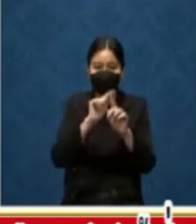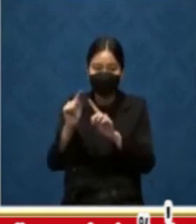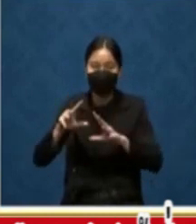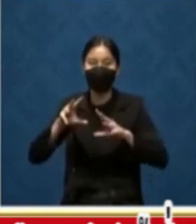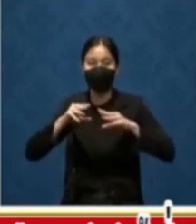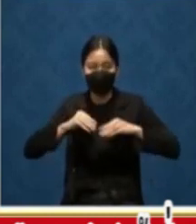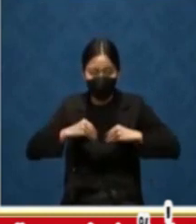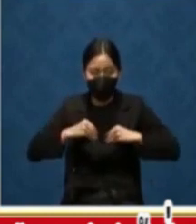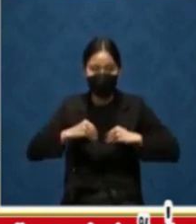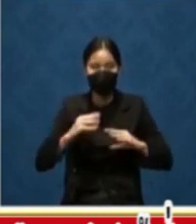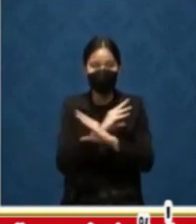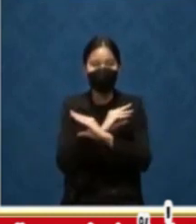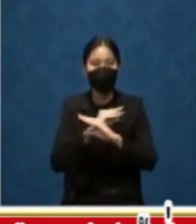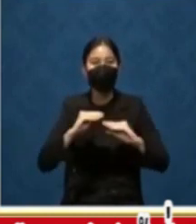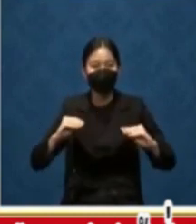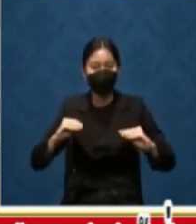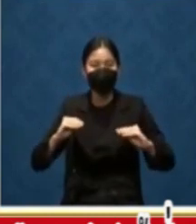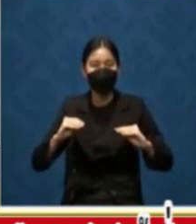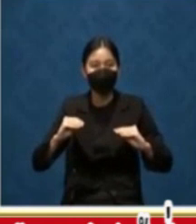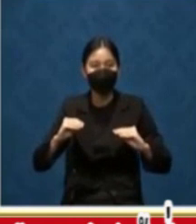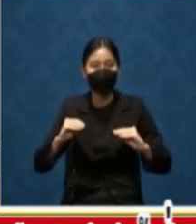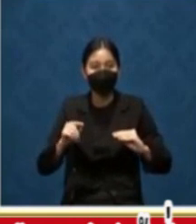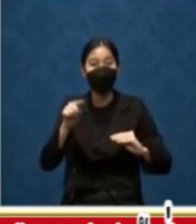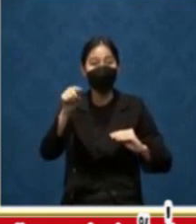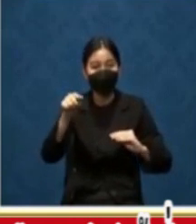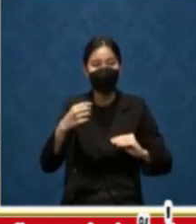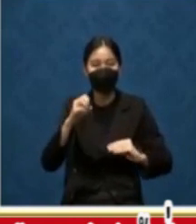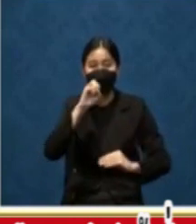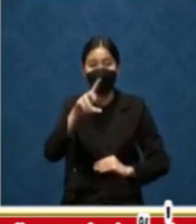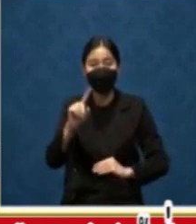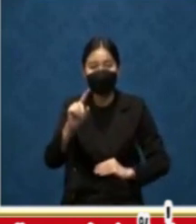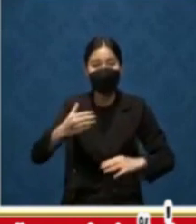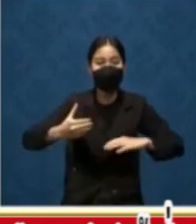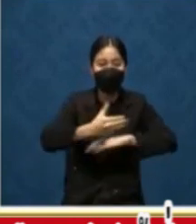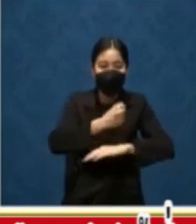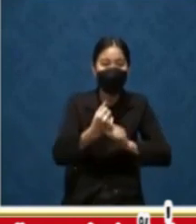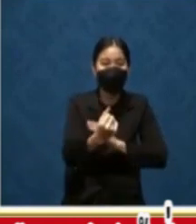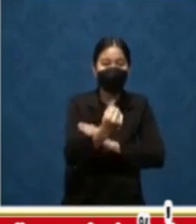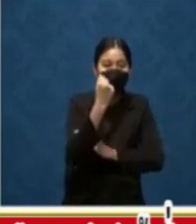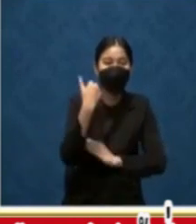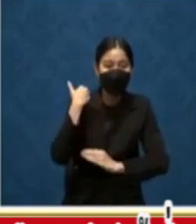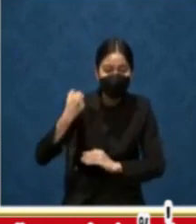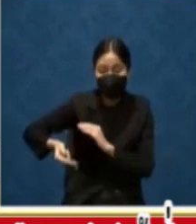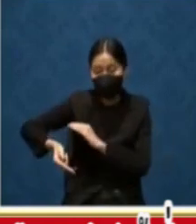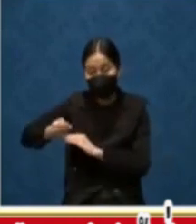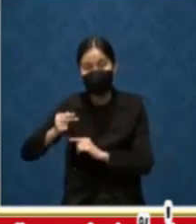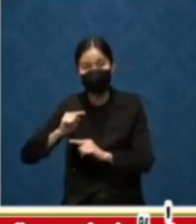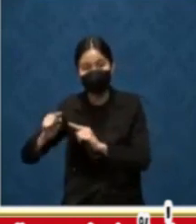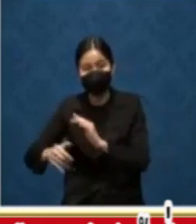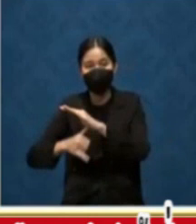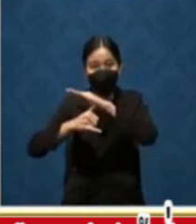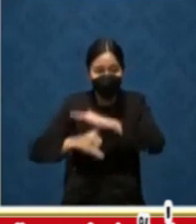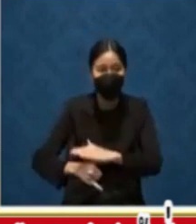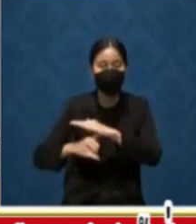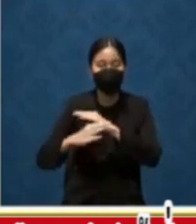ร่วมกันเท่านั้นไม่ใช่ความสงบที่คุณเอาอาวุธเอาอำนาจที่มีมาจัดการให้ทุกคน